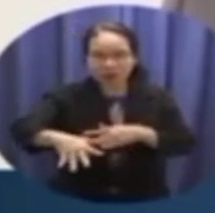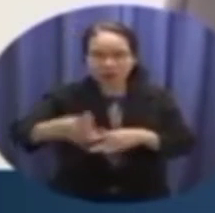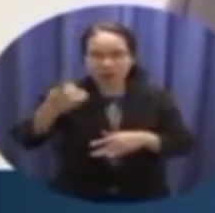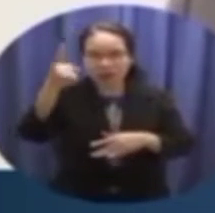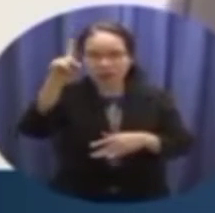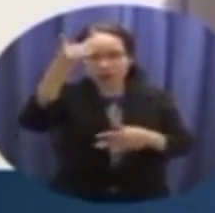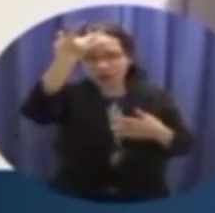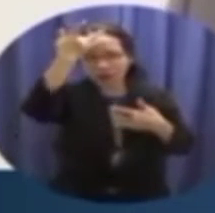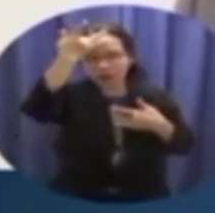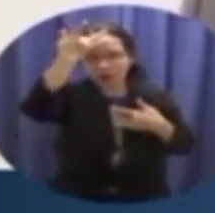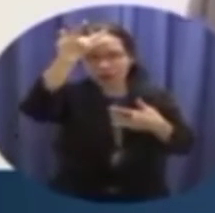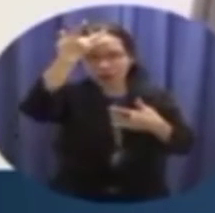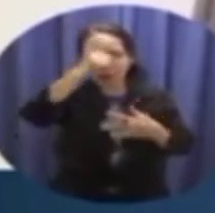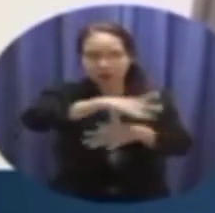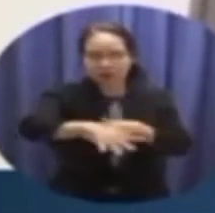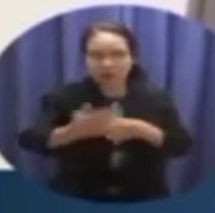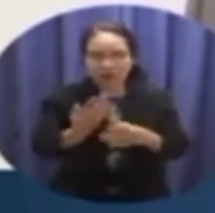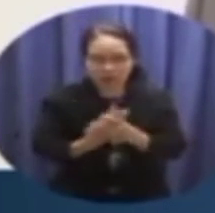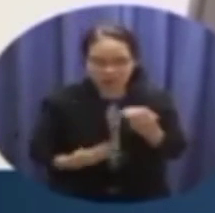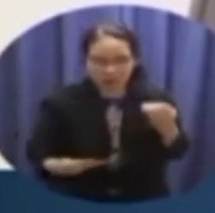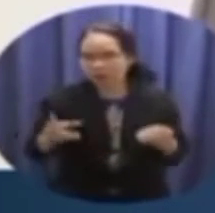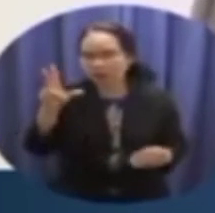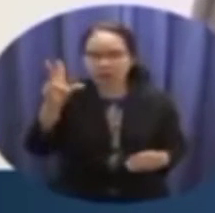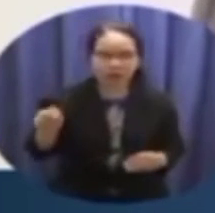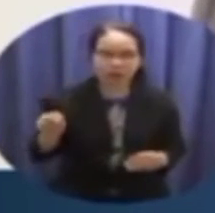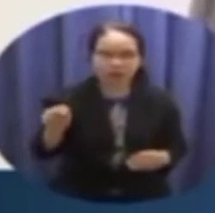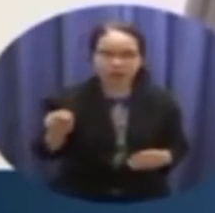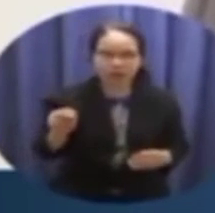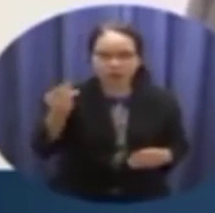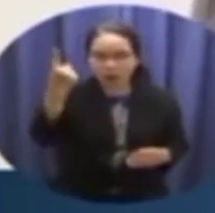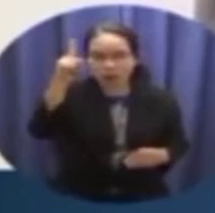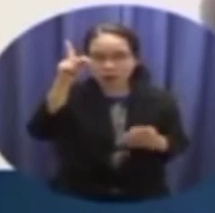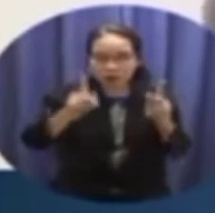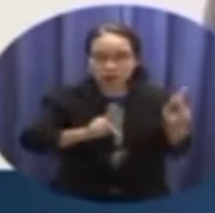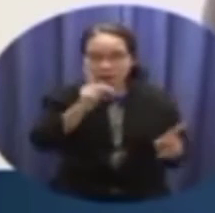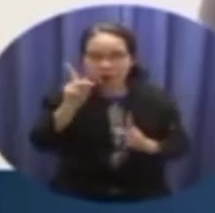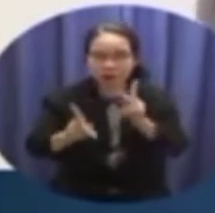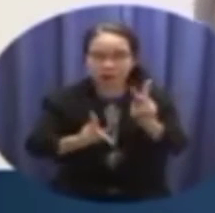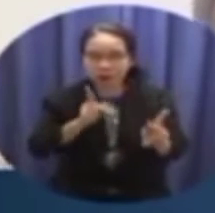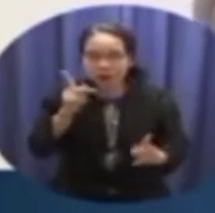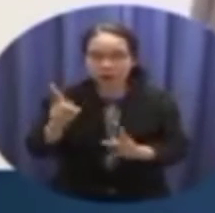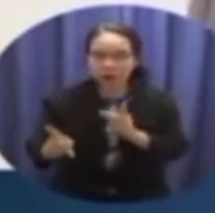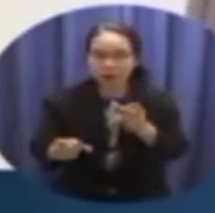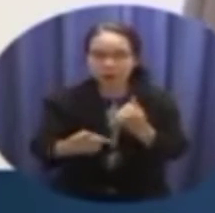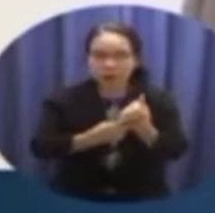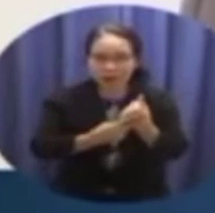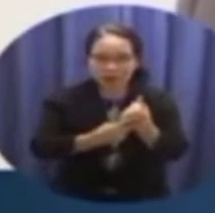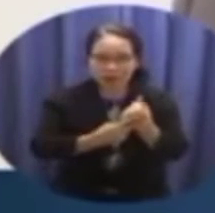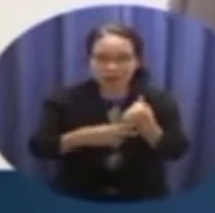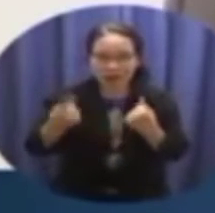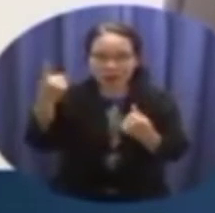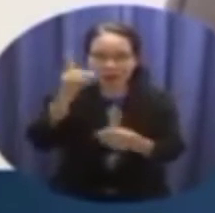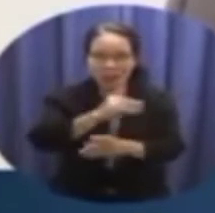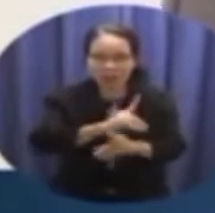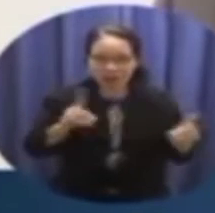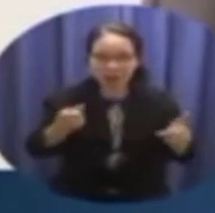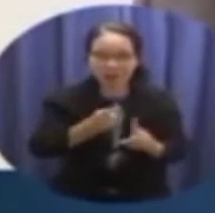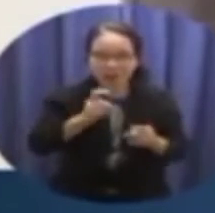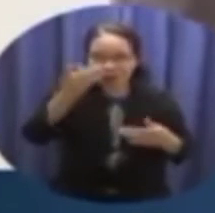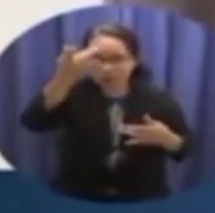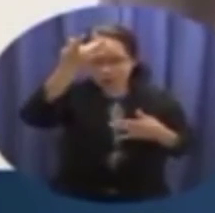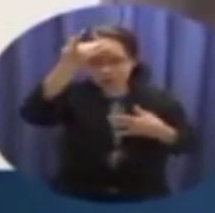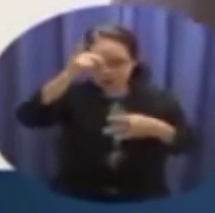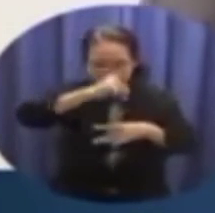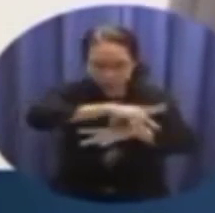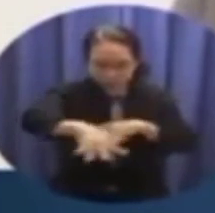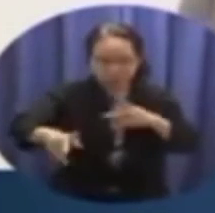ganun. Para maligtas yung mga tao doon sa salot, yung mga taong gusto ng Diyos na iligtas. At isa